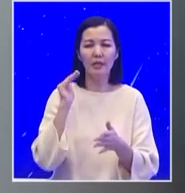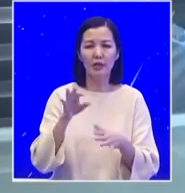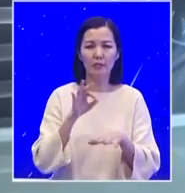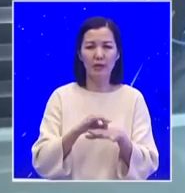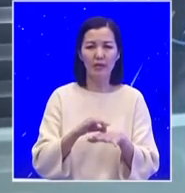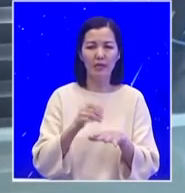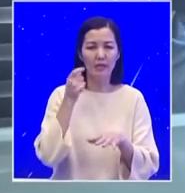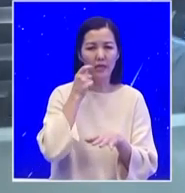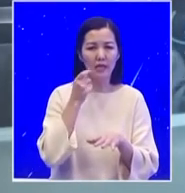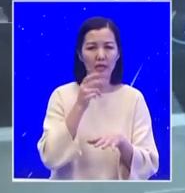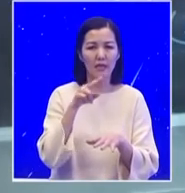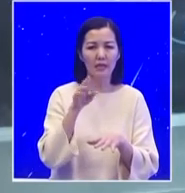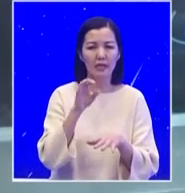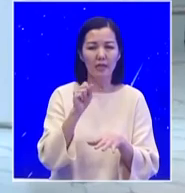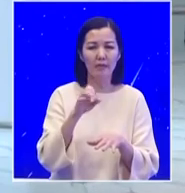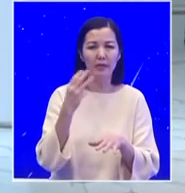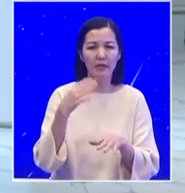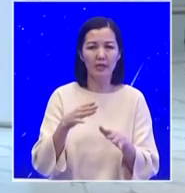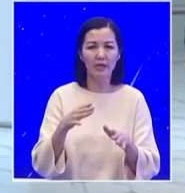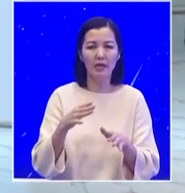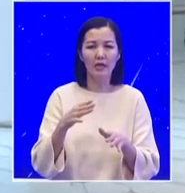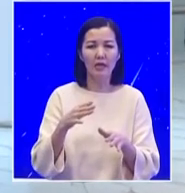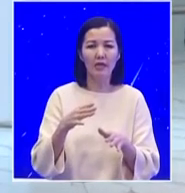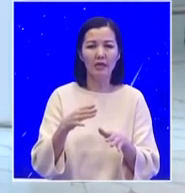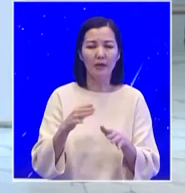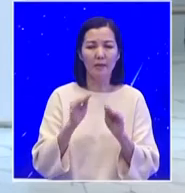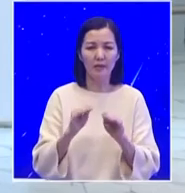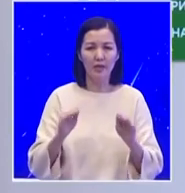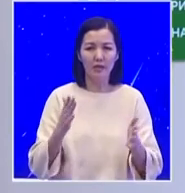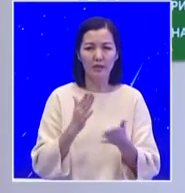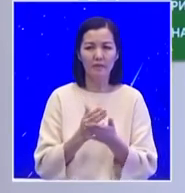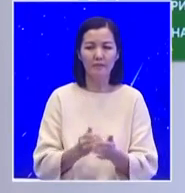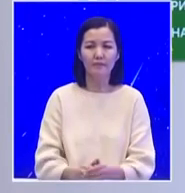сахарным диабетом. Из них 355 человек – несовершеннолетние дети.